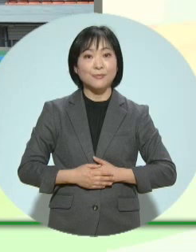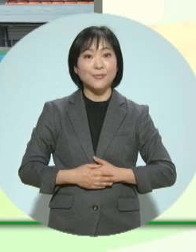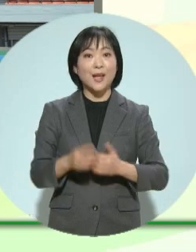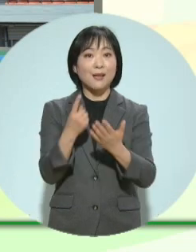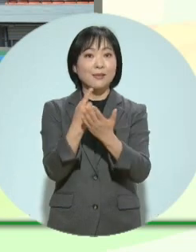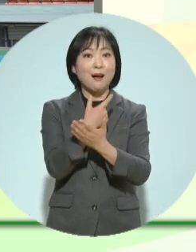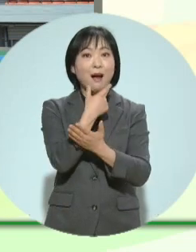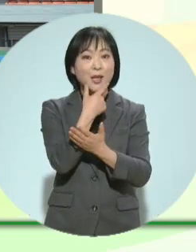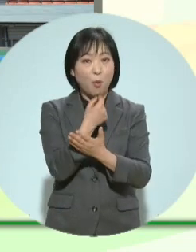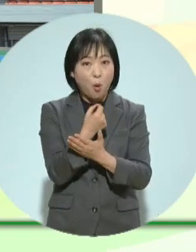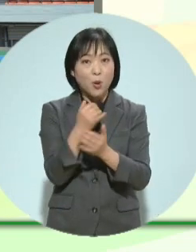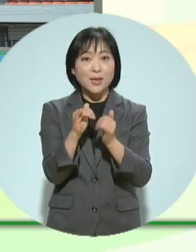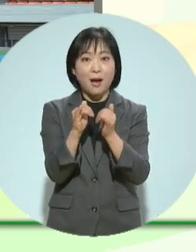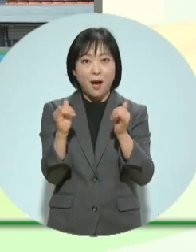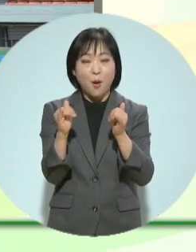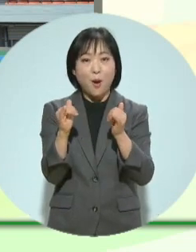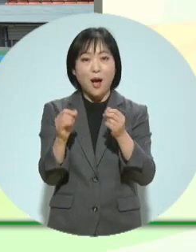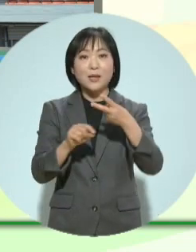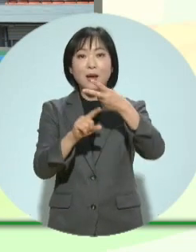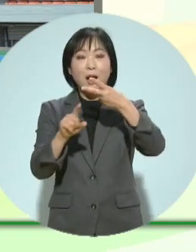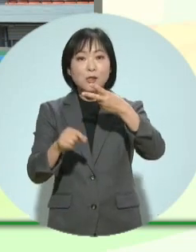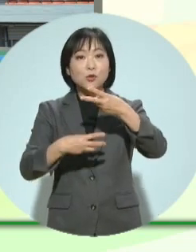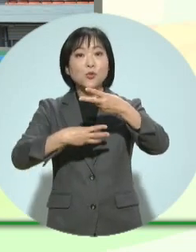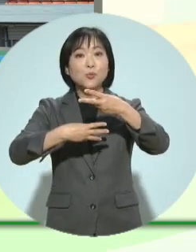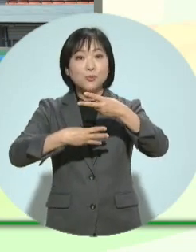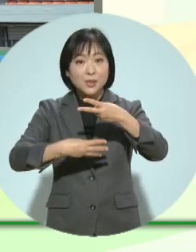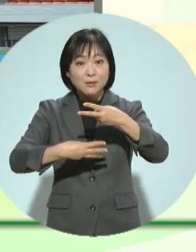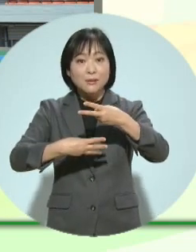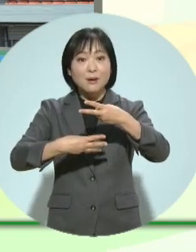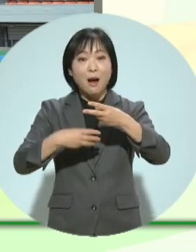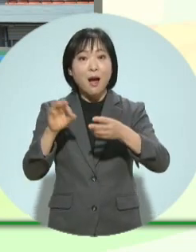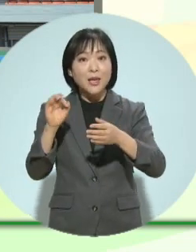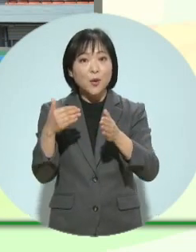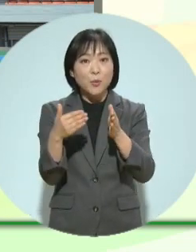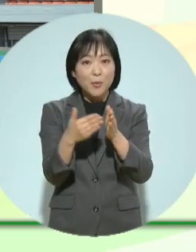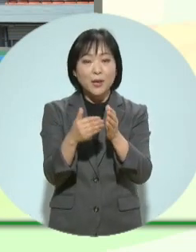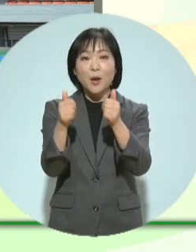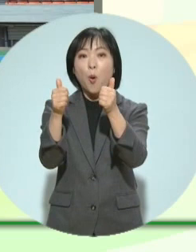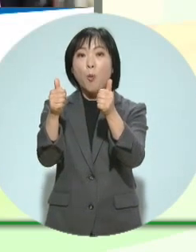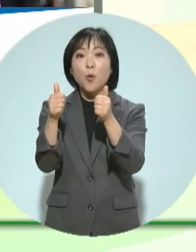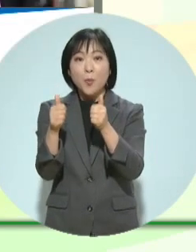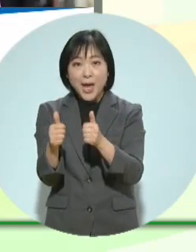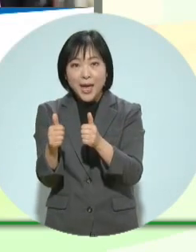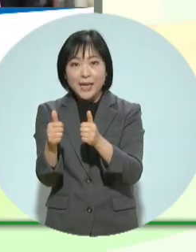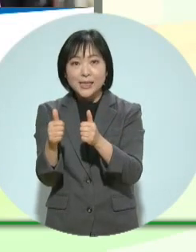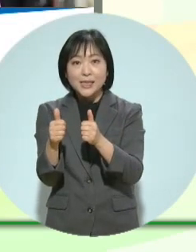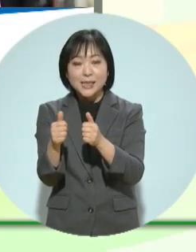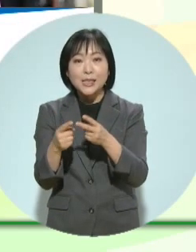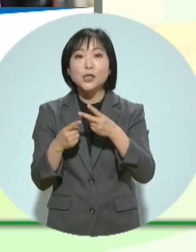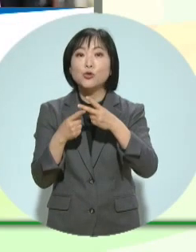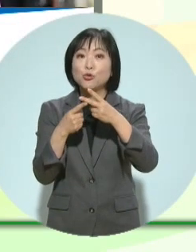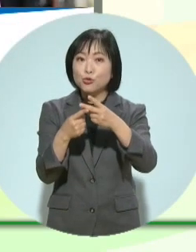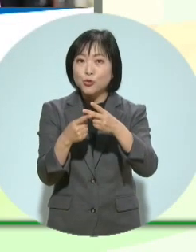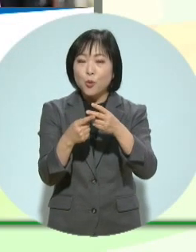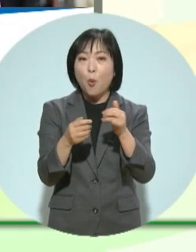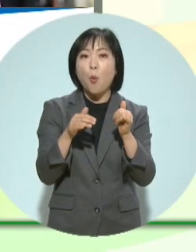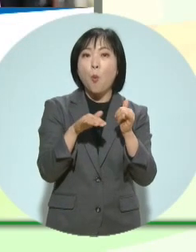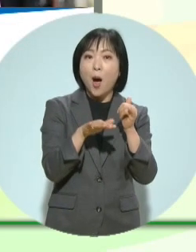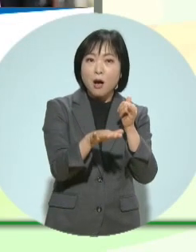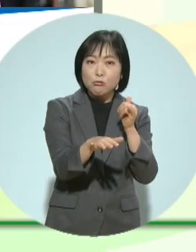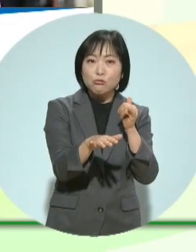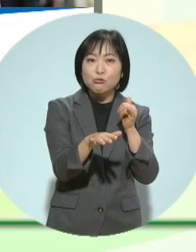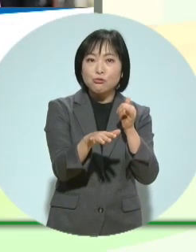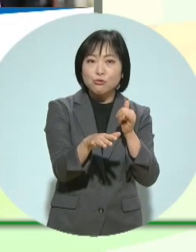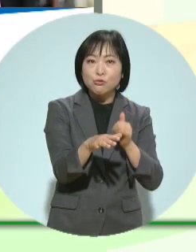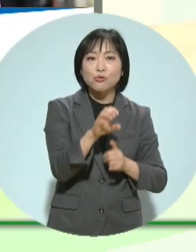参加を希望する人は来月3日金曜日までにホームページ、郵送、ファックス、E メールのい